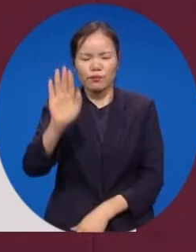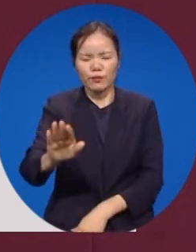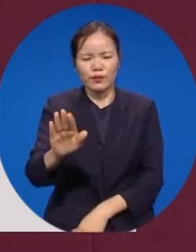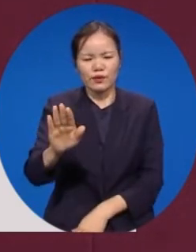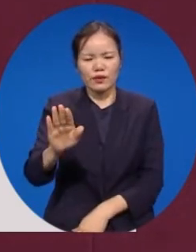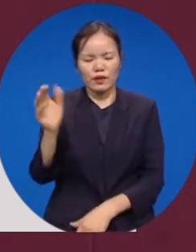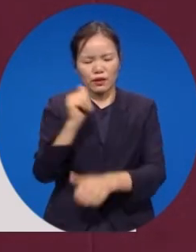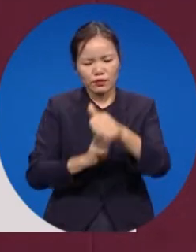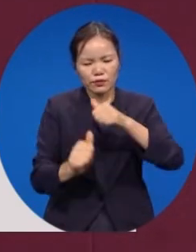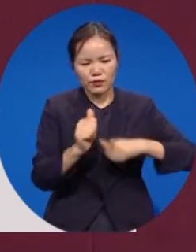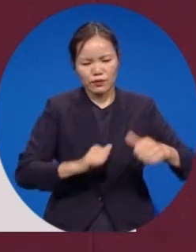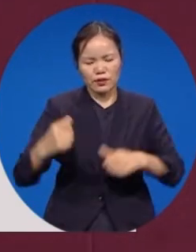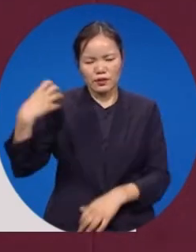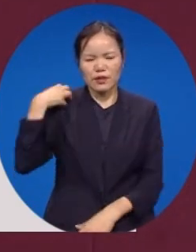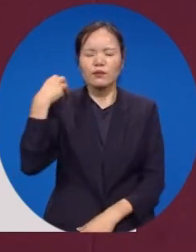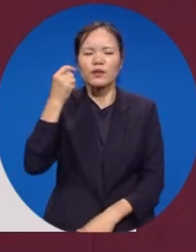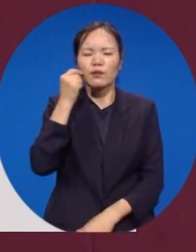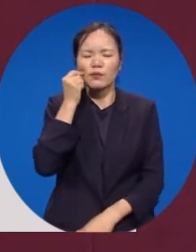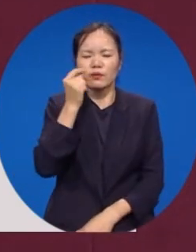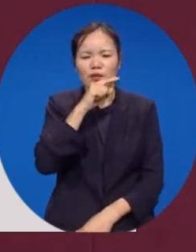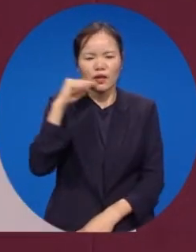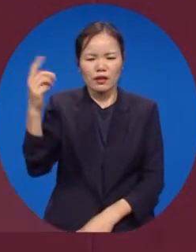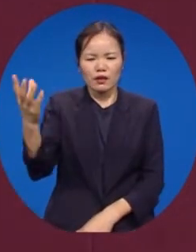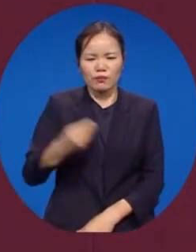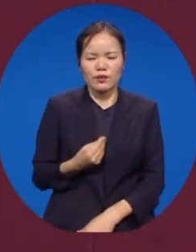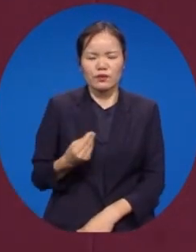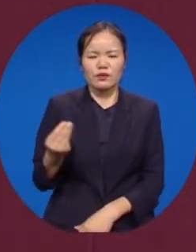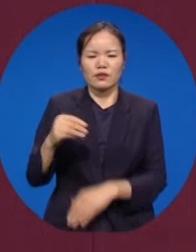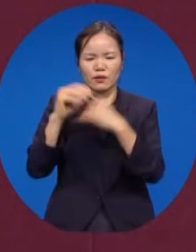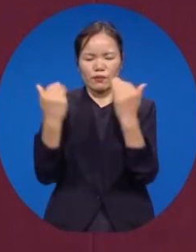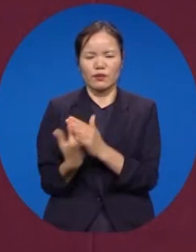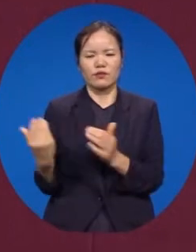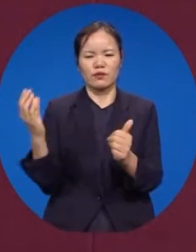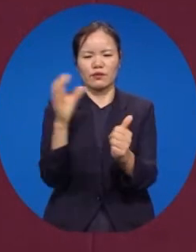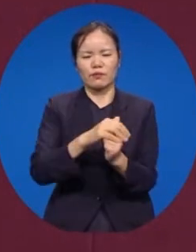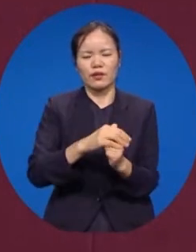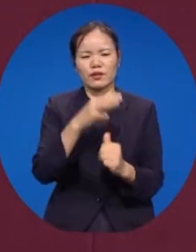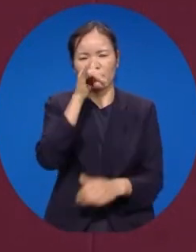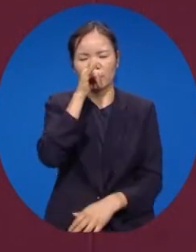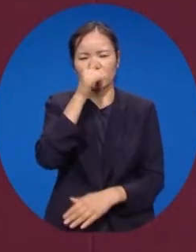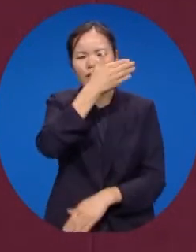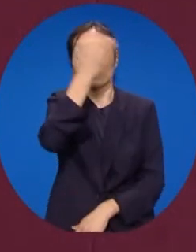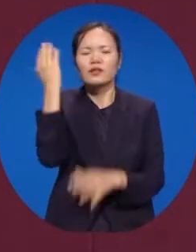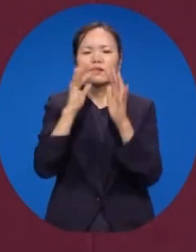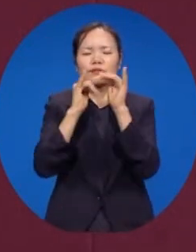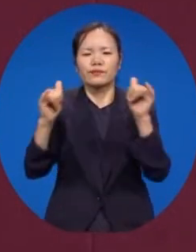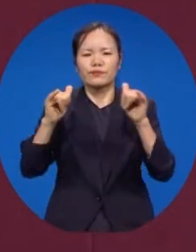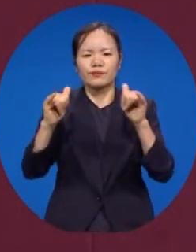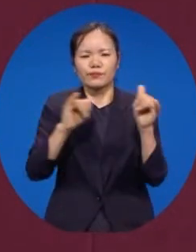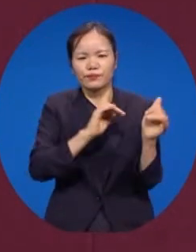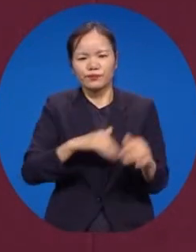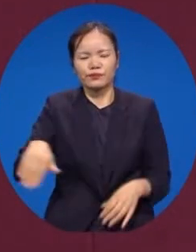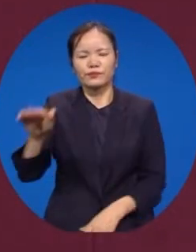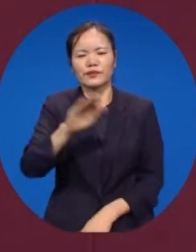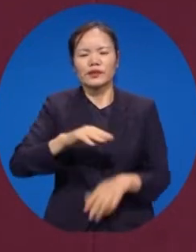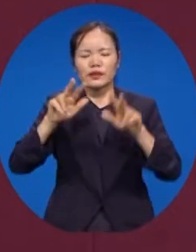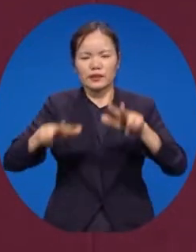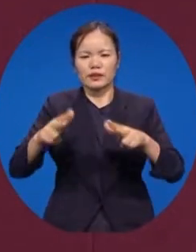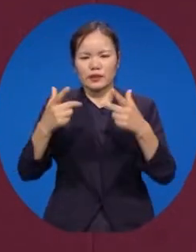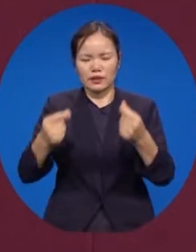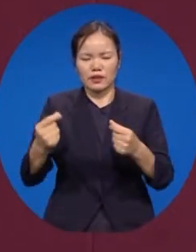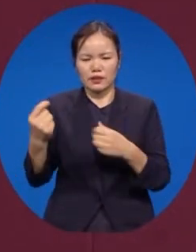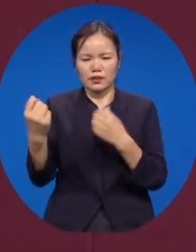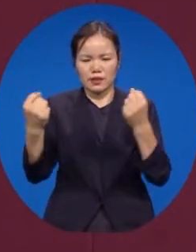없는 엄청난 빚을 떠넘기고 있습니다. 우리 젊은 세대들이 지금과 같은 건강보험